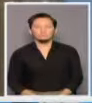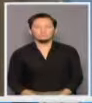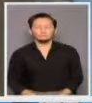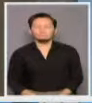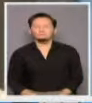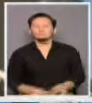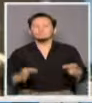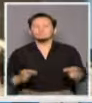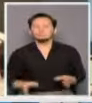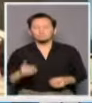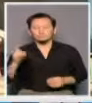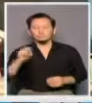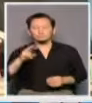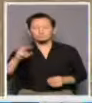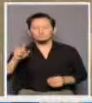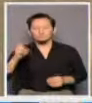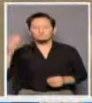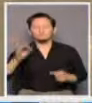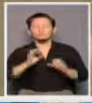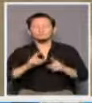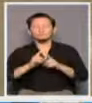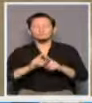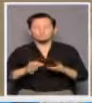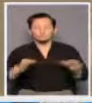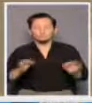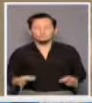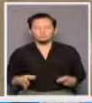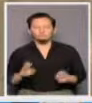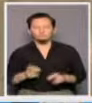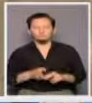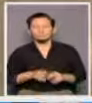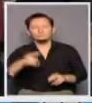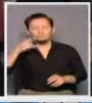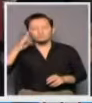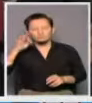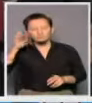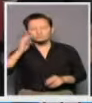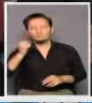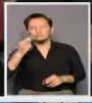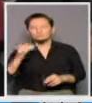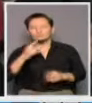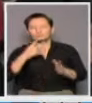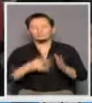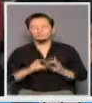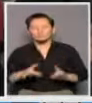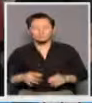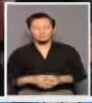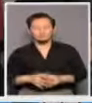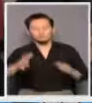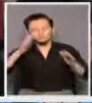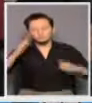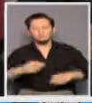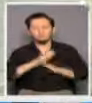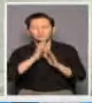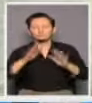«Истинен сам Аллах, и слово его истина» – это утверждение выдающегося казахского мыслителя Абая. С раннего утра в мечети Байтерек